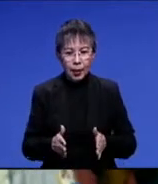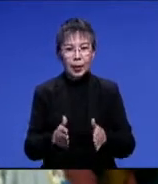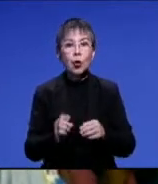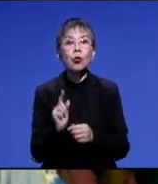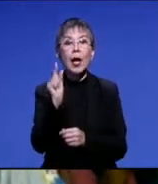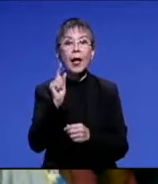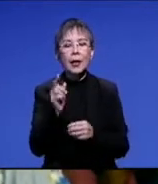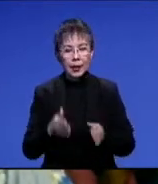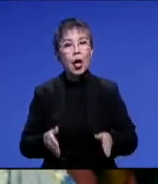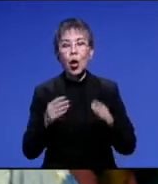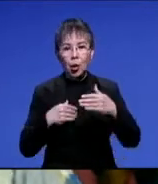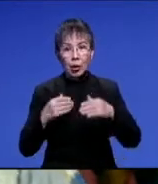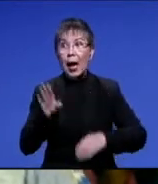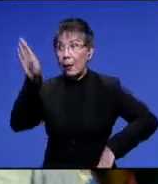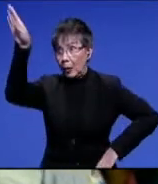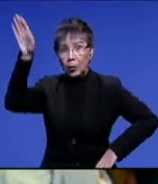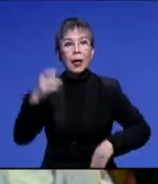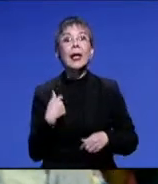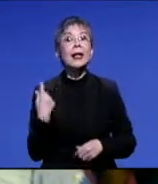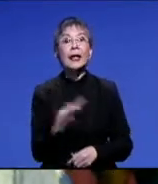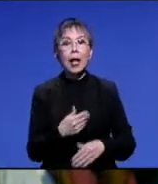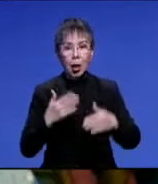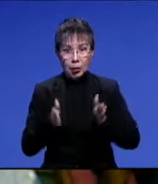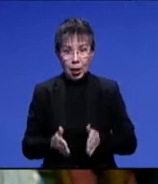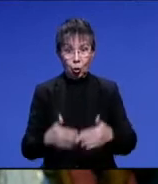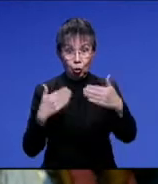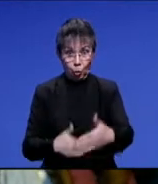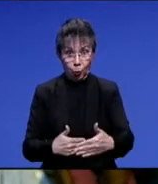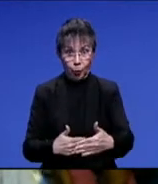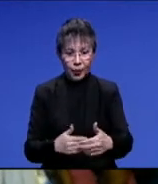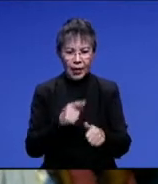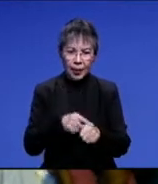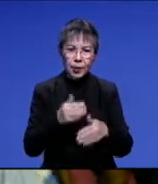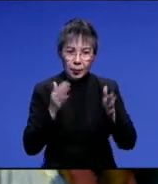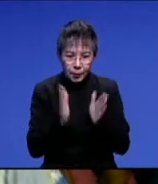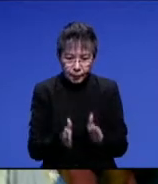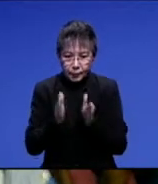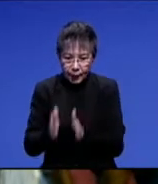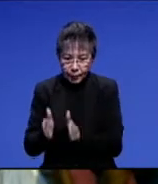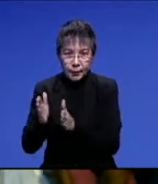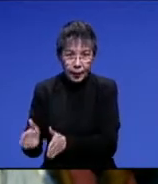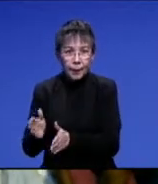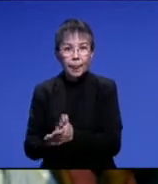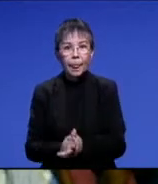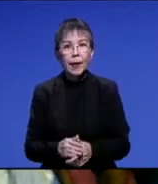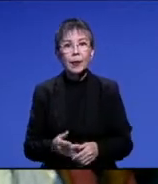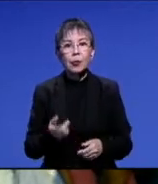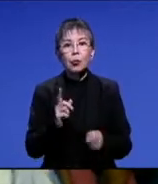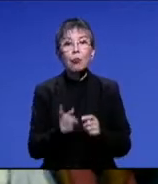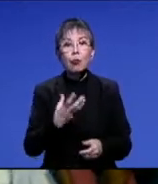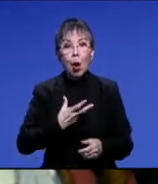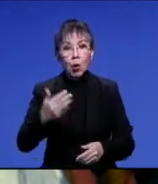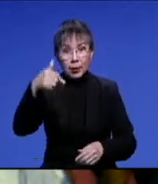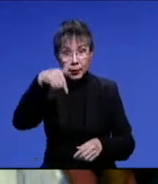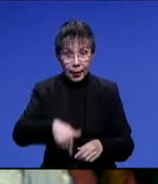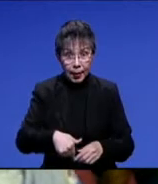Itu aja. Jadi kalau untuk, karena penutupannya cuma sedikit, jadi untuk penutupan yang arah selatan ataupun Depok,